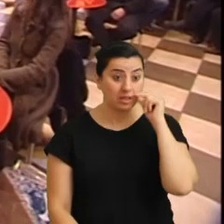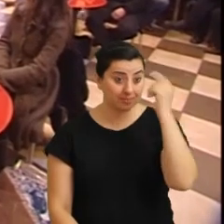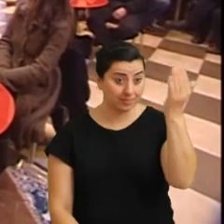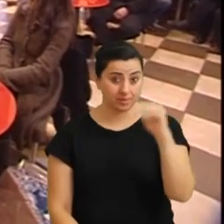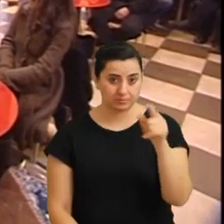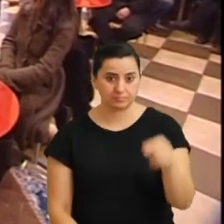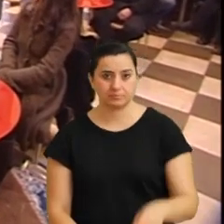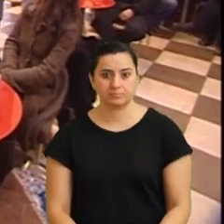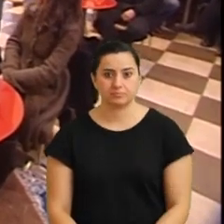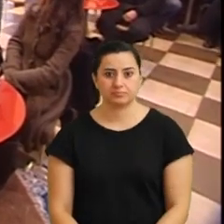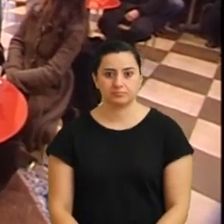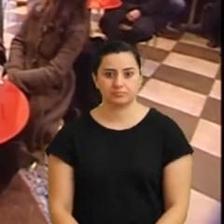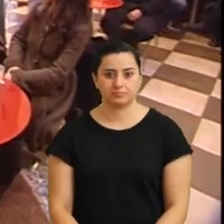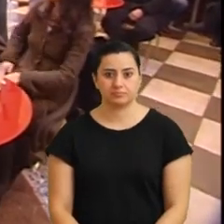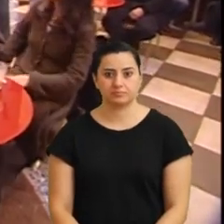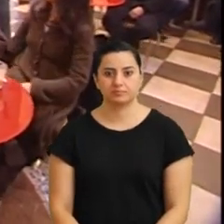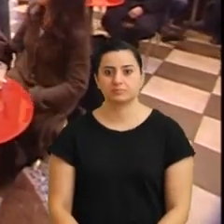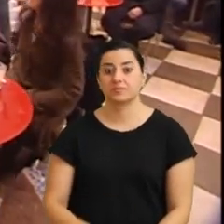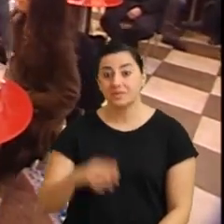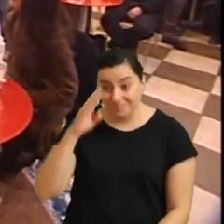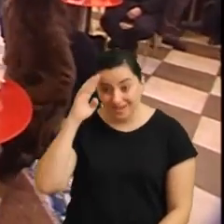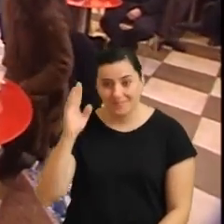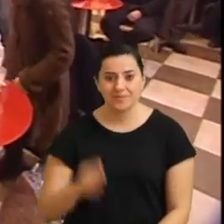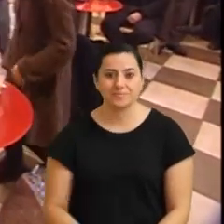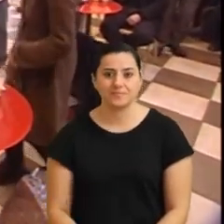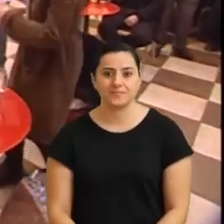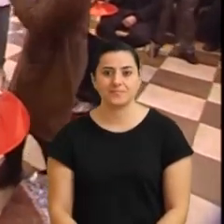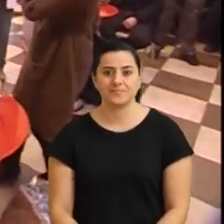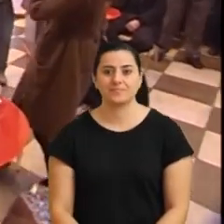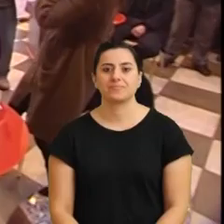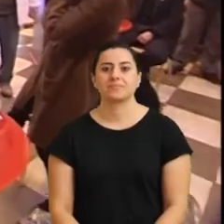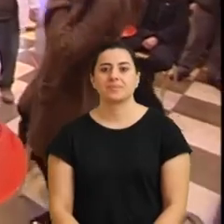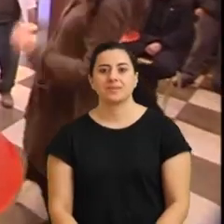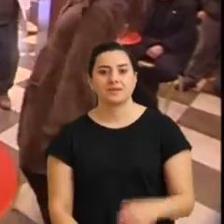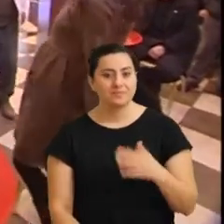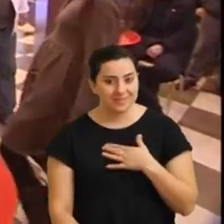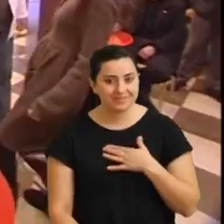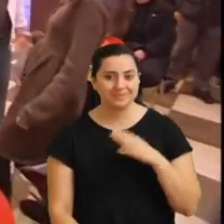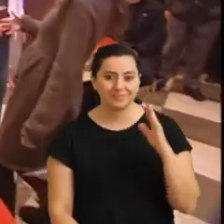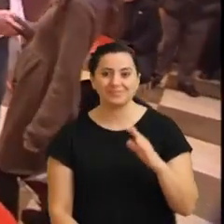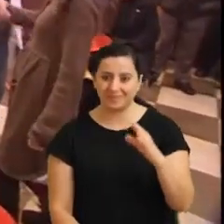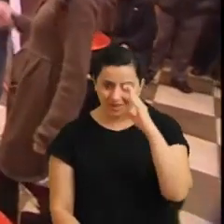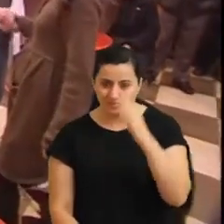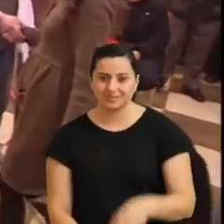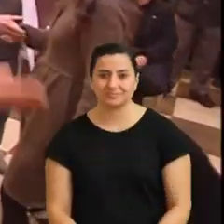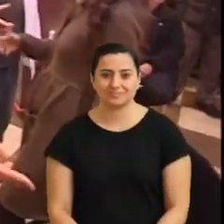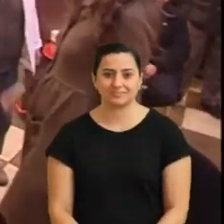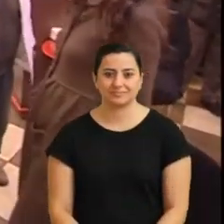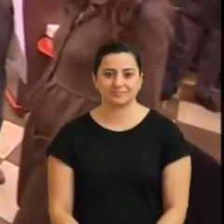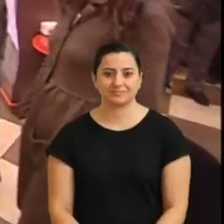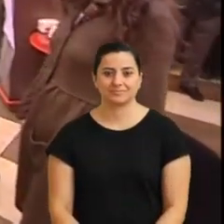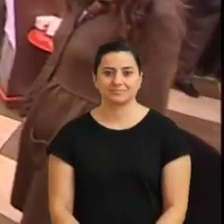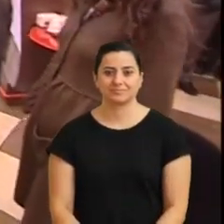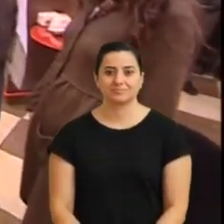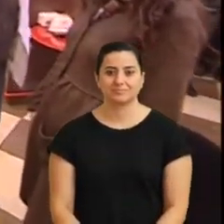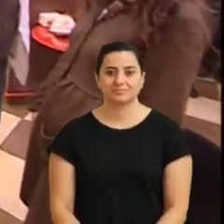Emin Kaymak. Kaymak dedemiz. Merhaba. Hoş geldiniz. Gelir misin? Selam aleyküm. Mert ben. Hoş geldiniz. Merhaba usta, Pelin Mert. Gel Emin